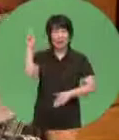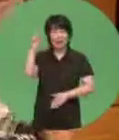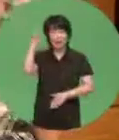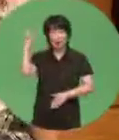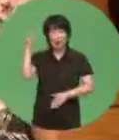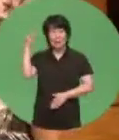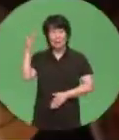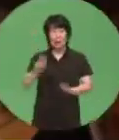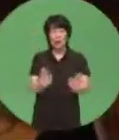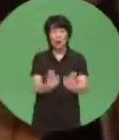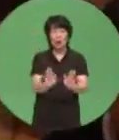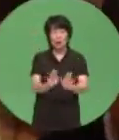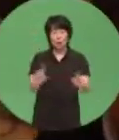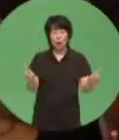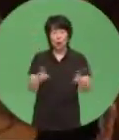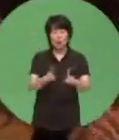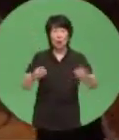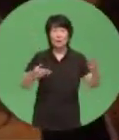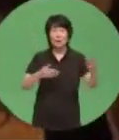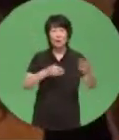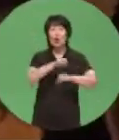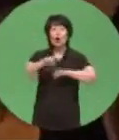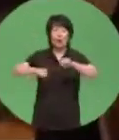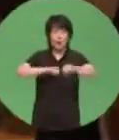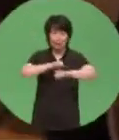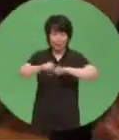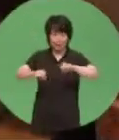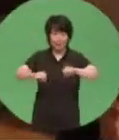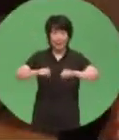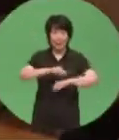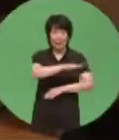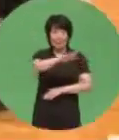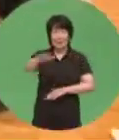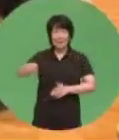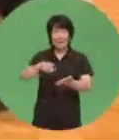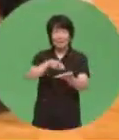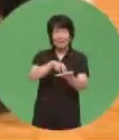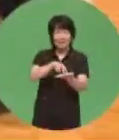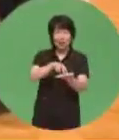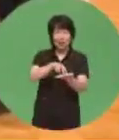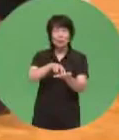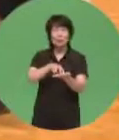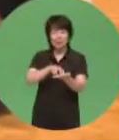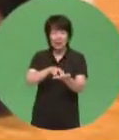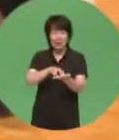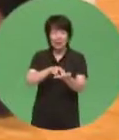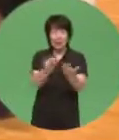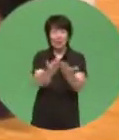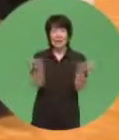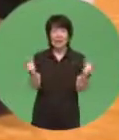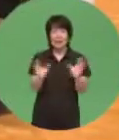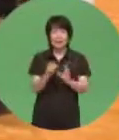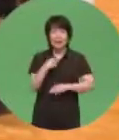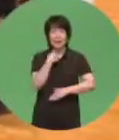。まだ緊張しているようでしたがみんなで輪になって自己紹介をしていきます